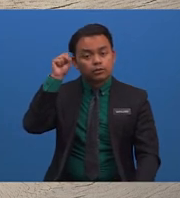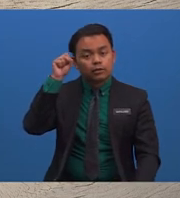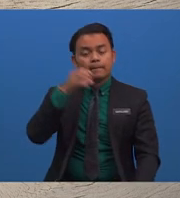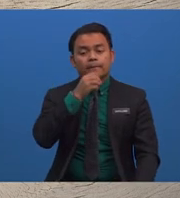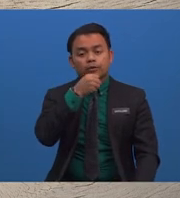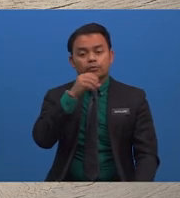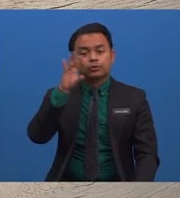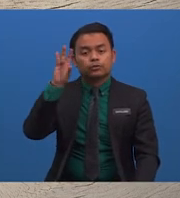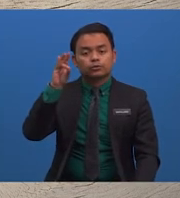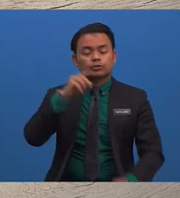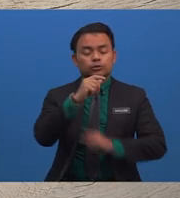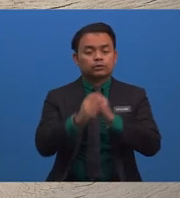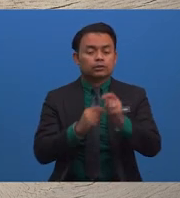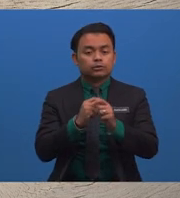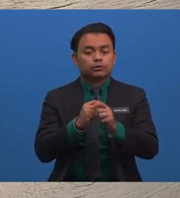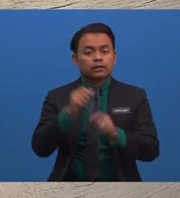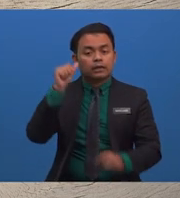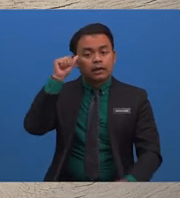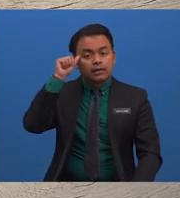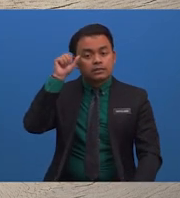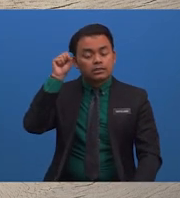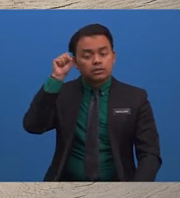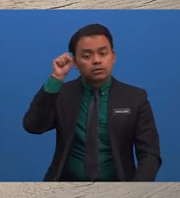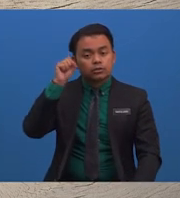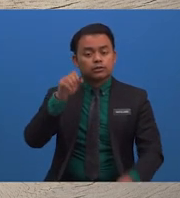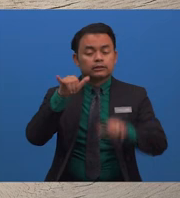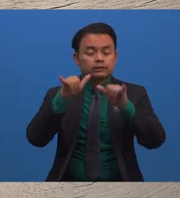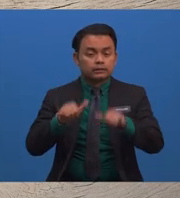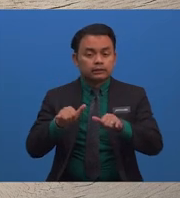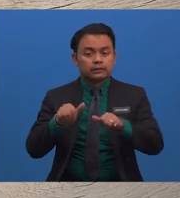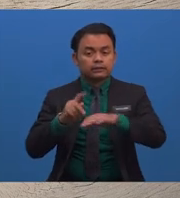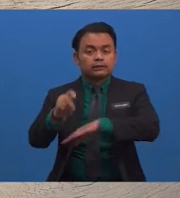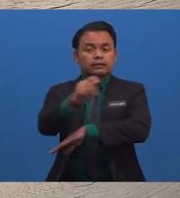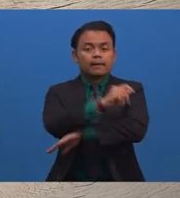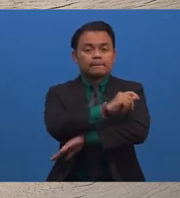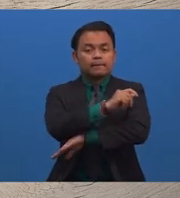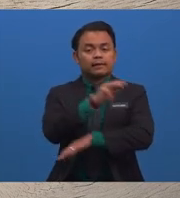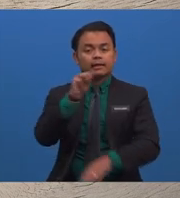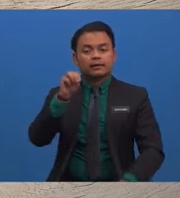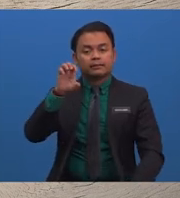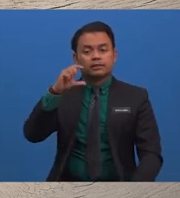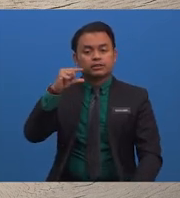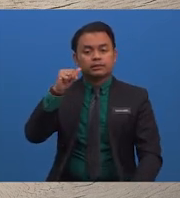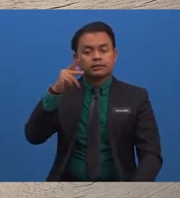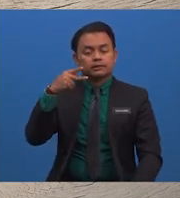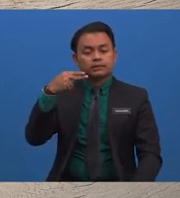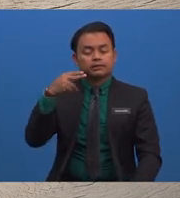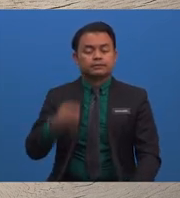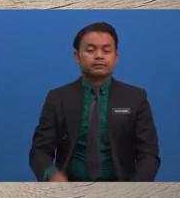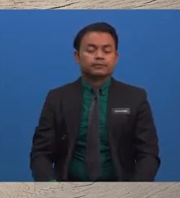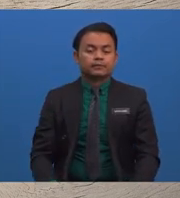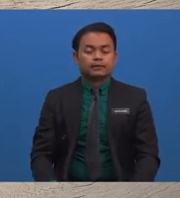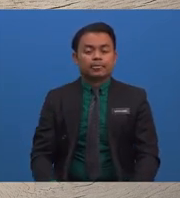tahun. Asrul tinggal di Taman Megah. Hobi Asrul membaca buku. Asrul suka belajar